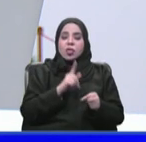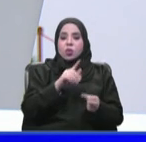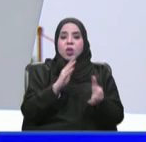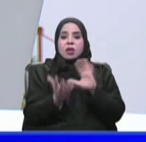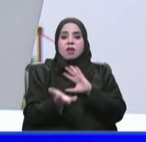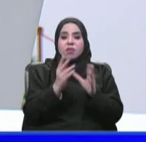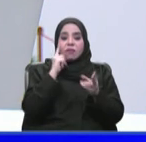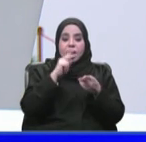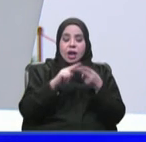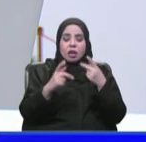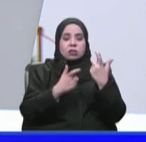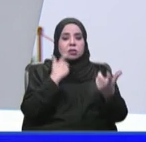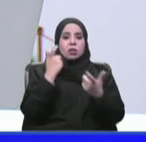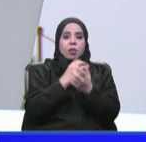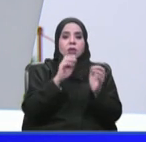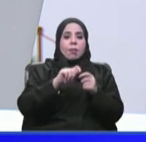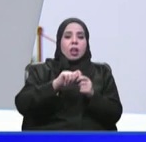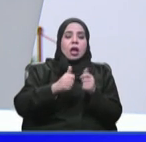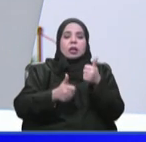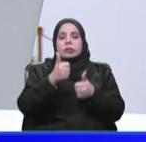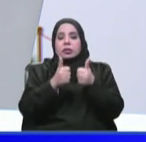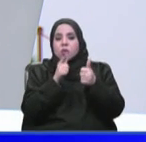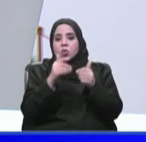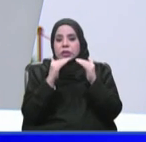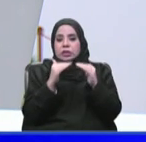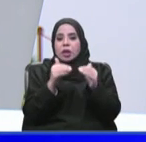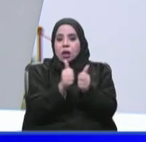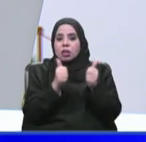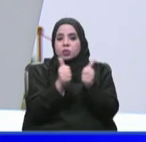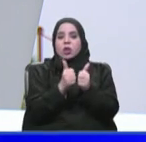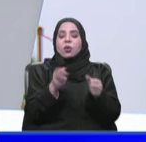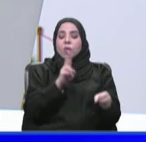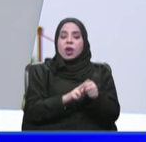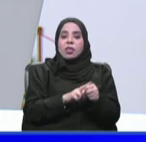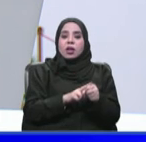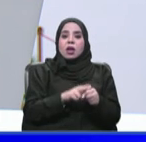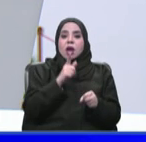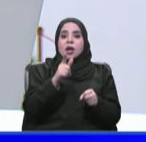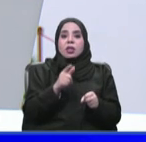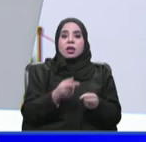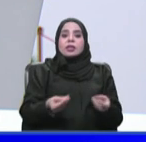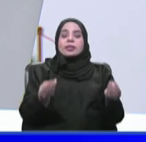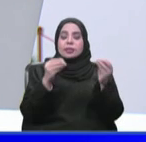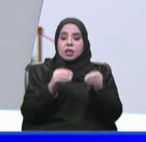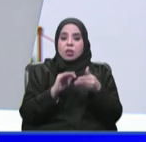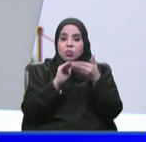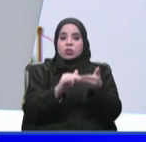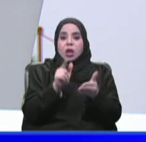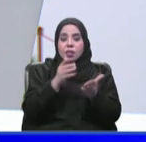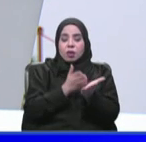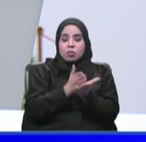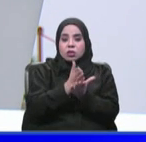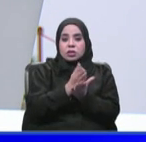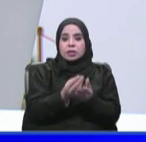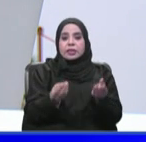ومتابعة مؤشرات الاستقرار الأسري وطنياً، أو على صعيد ما يتطلبه هذا المجال من